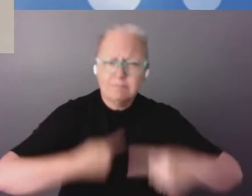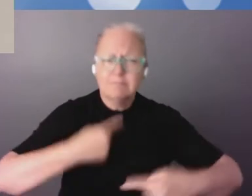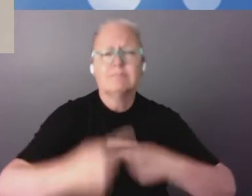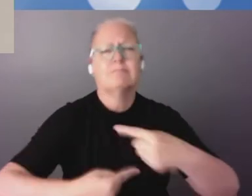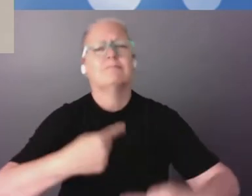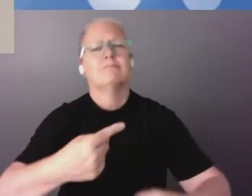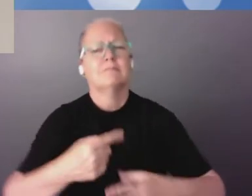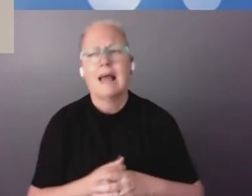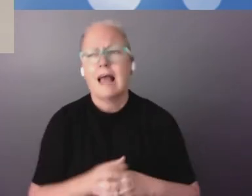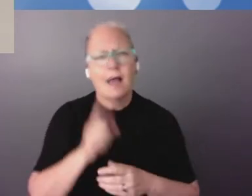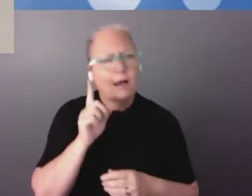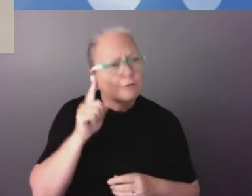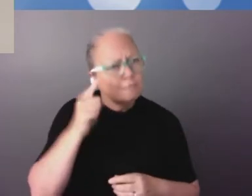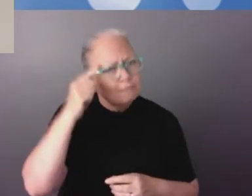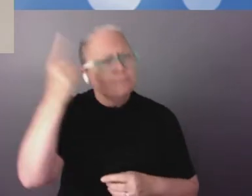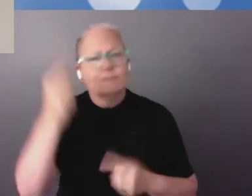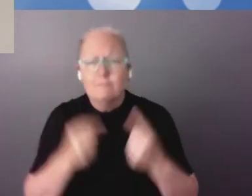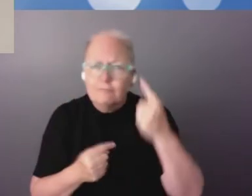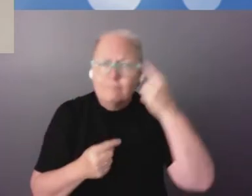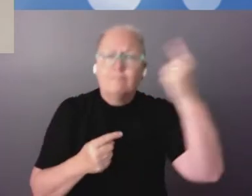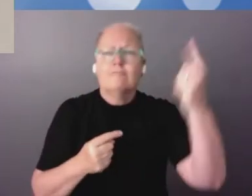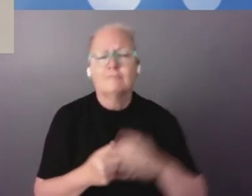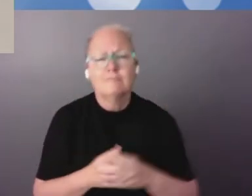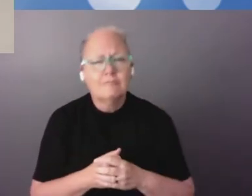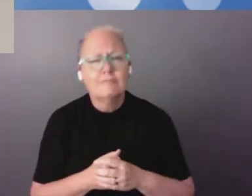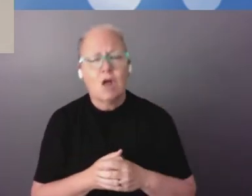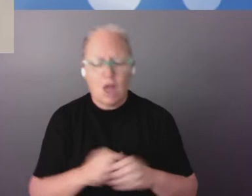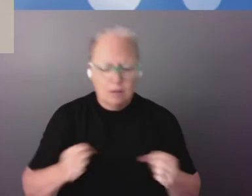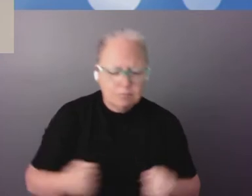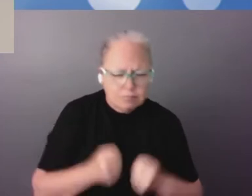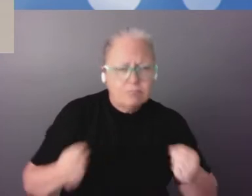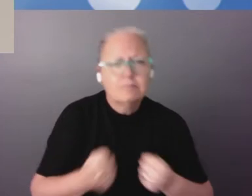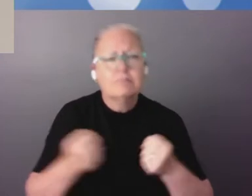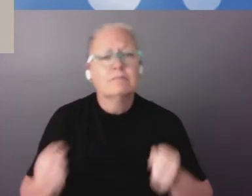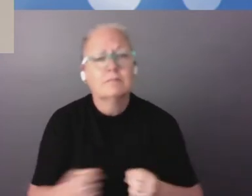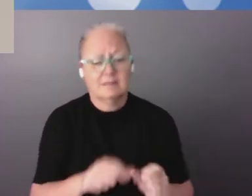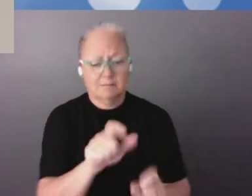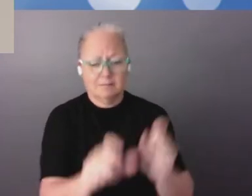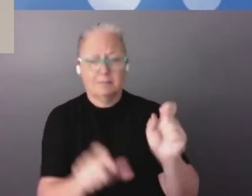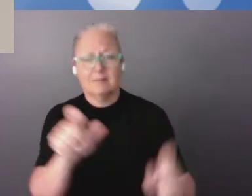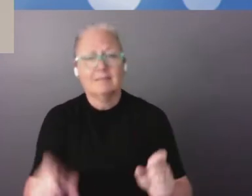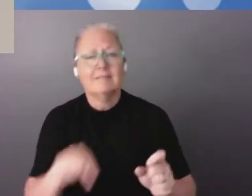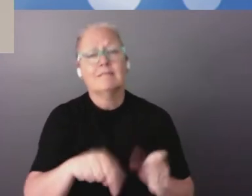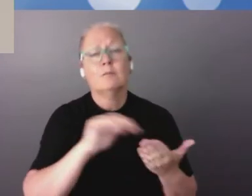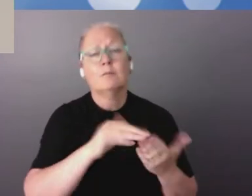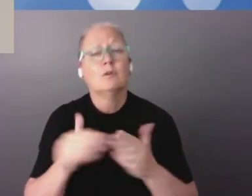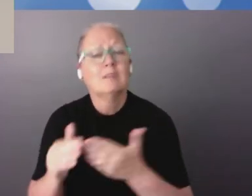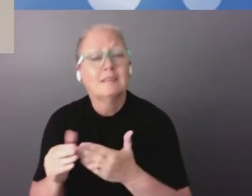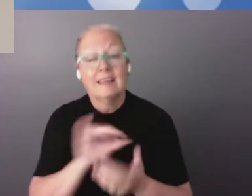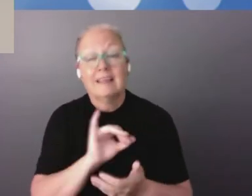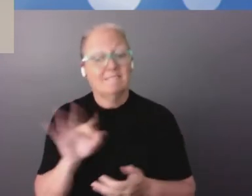عملنا للإبداع في منازل الناس، وهذا الحافز الذي أصبحت